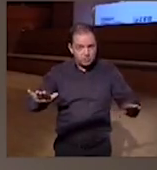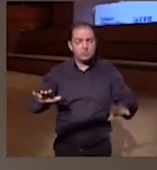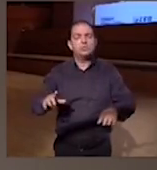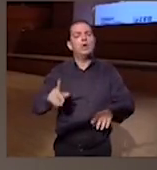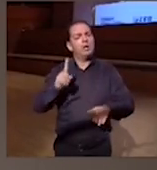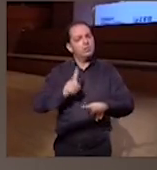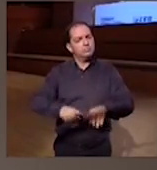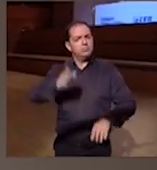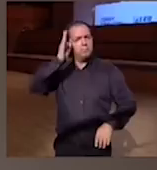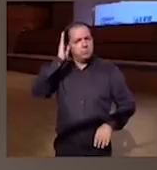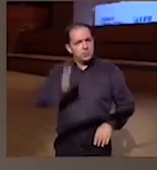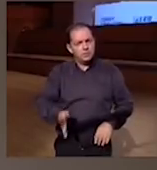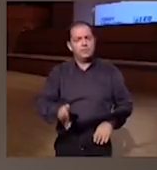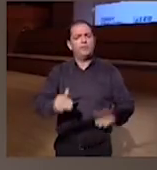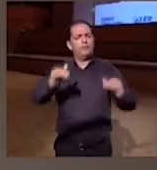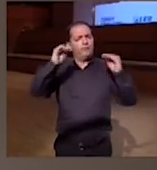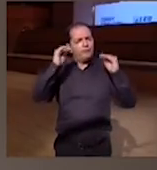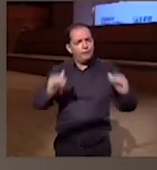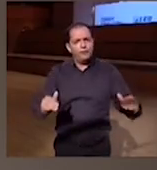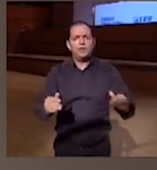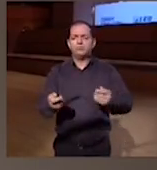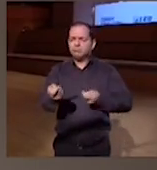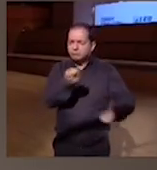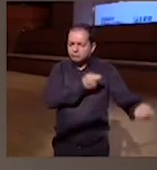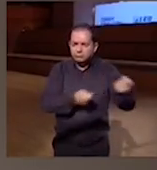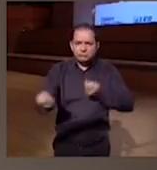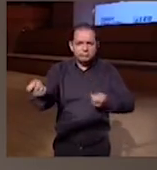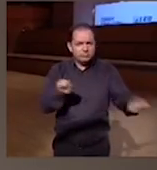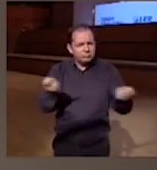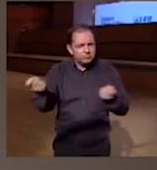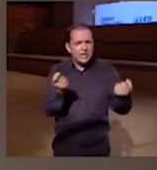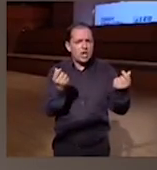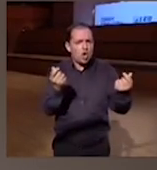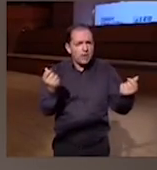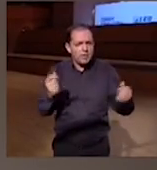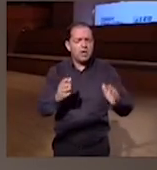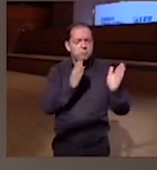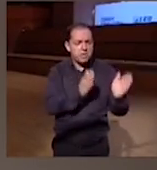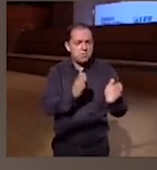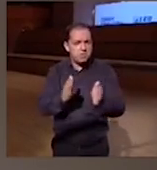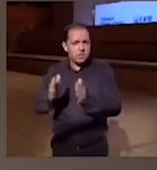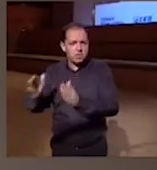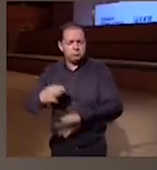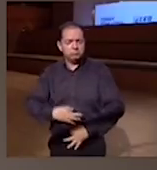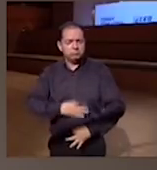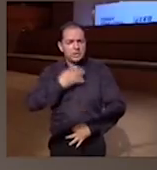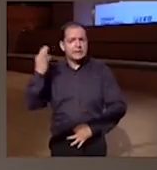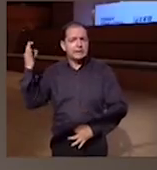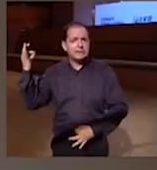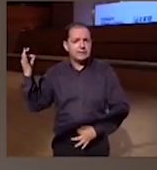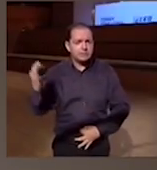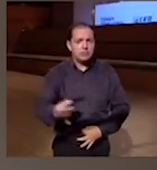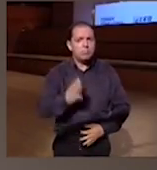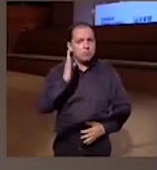να διατηρεί τα δημόσια οικονομικά της σε τάξη, αλλά μπορεί και να ενισχύει τη μεταρρυθμιστική της